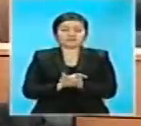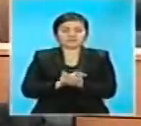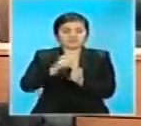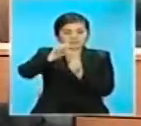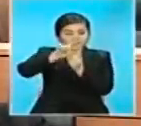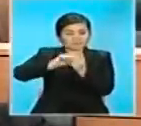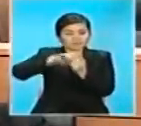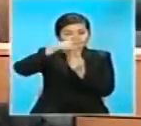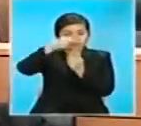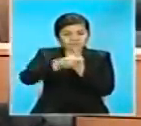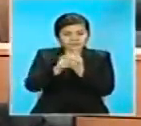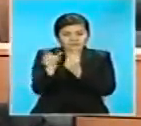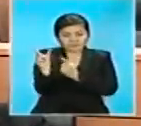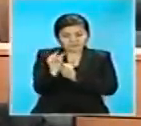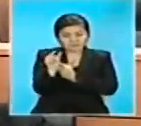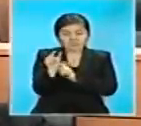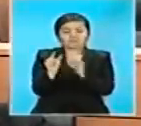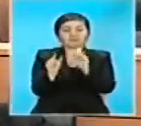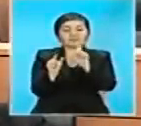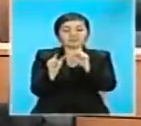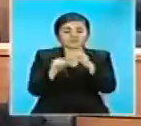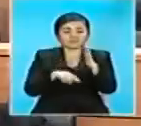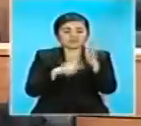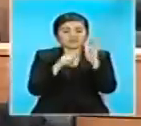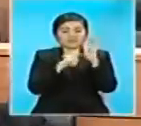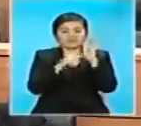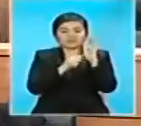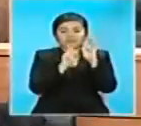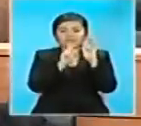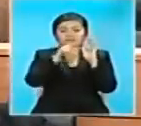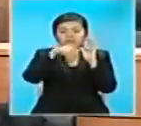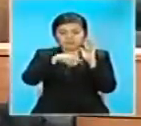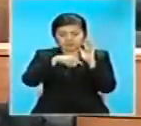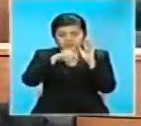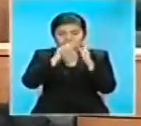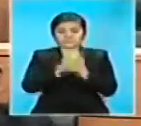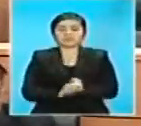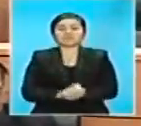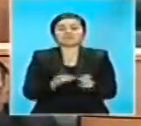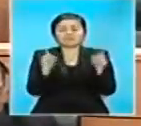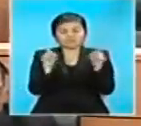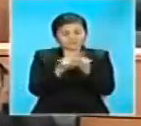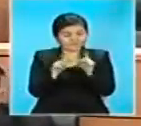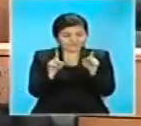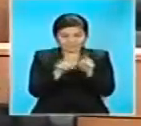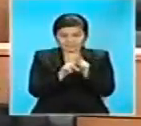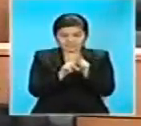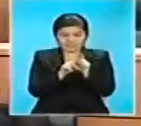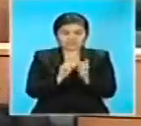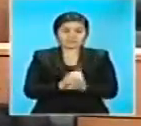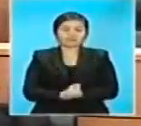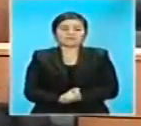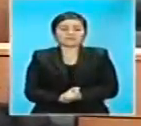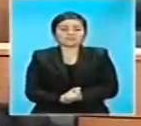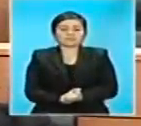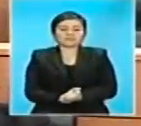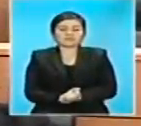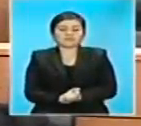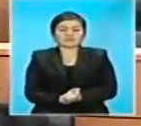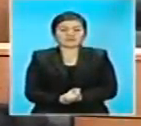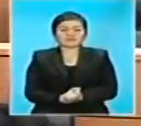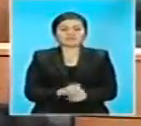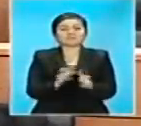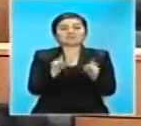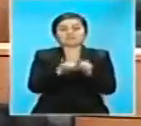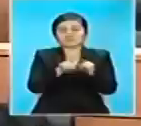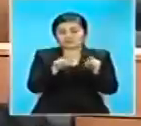อยก็ต้องมาจากกำแพงเพชรฉันใดก็ฉันนั้นรัฐธรรมนู